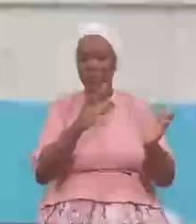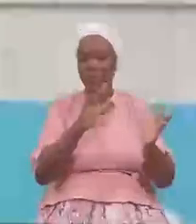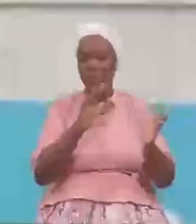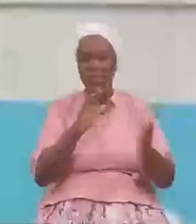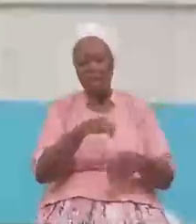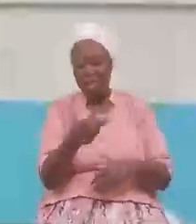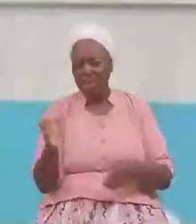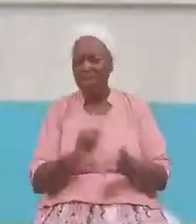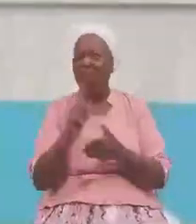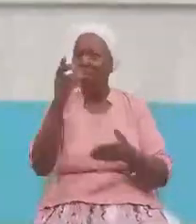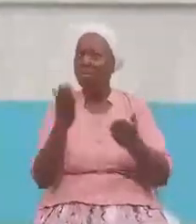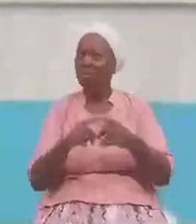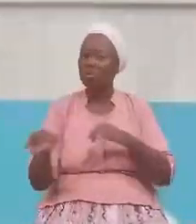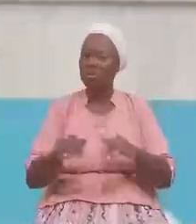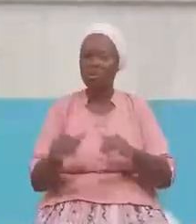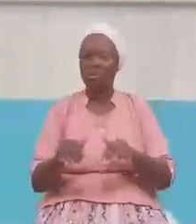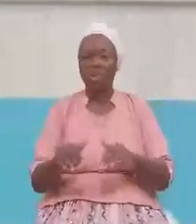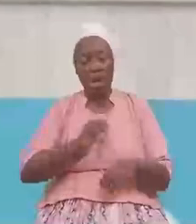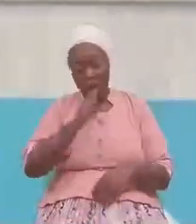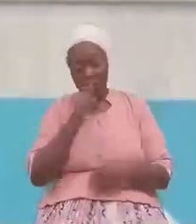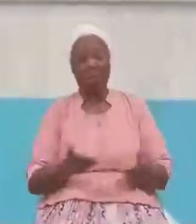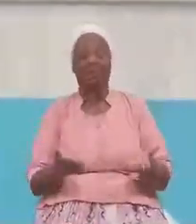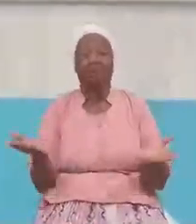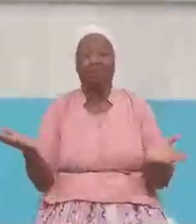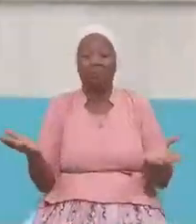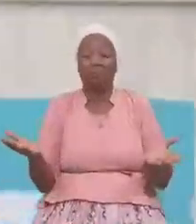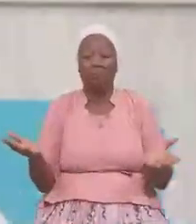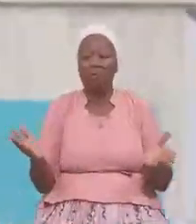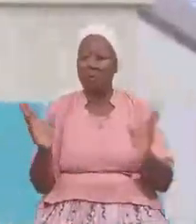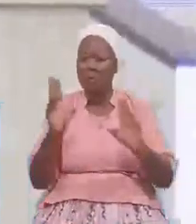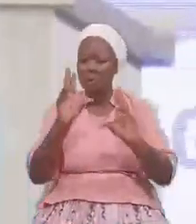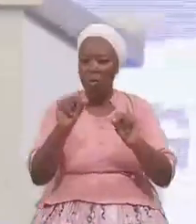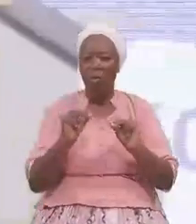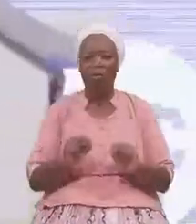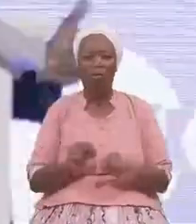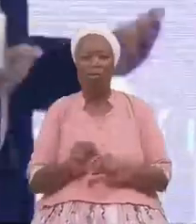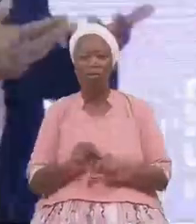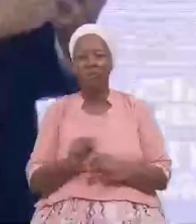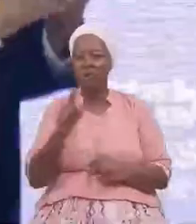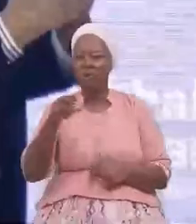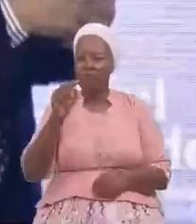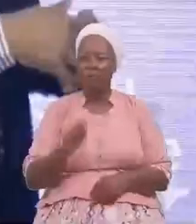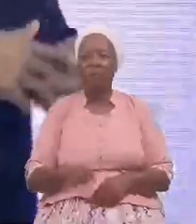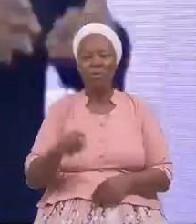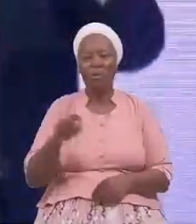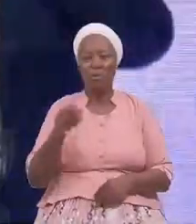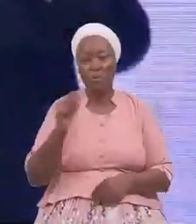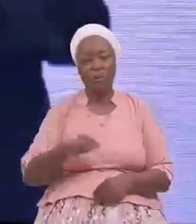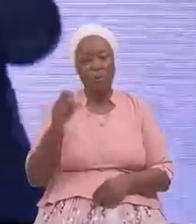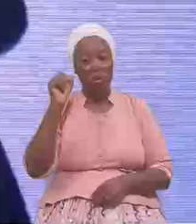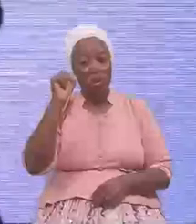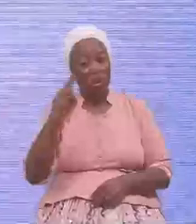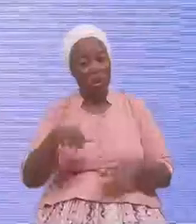faire, je suis là. Ah ah. Tu dois comprendre comment Dieu